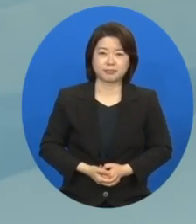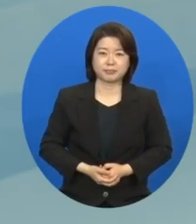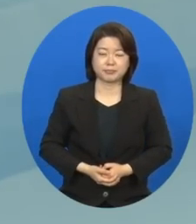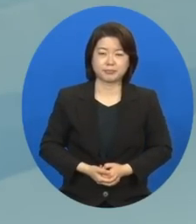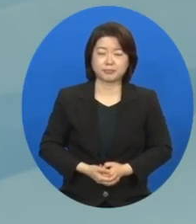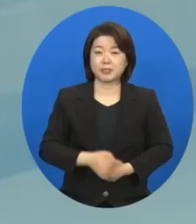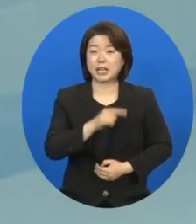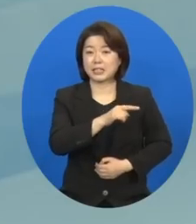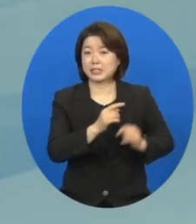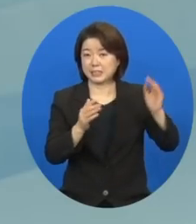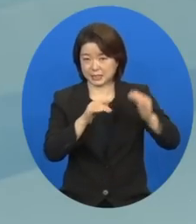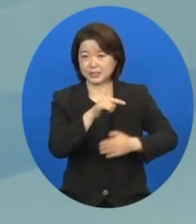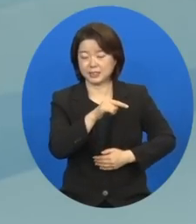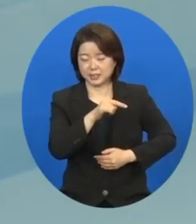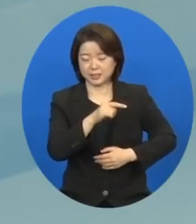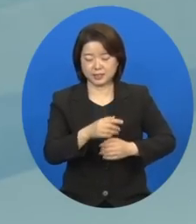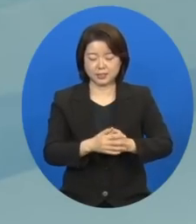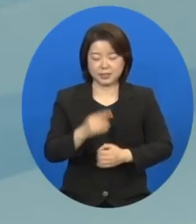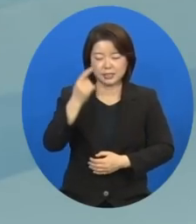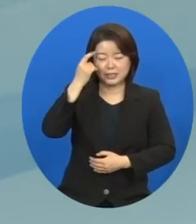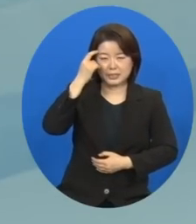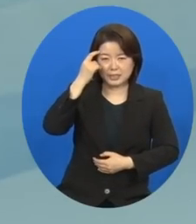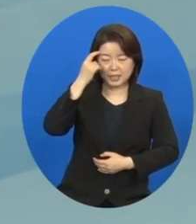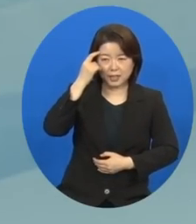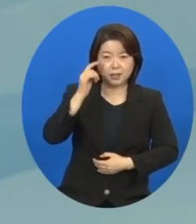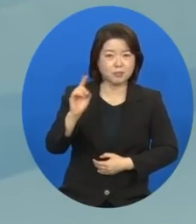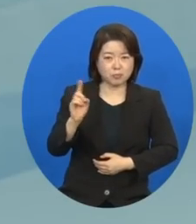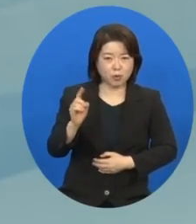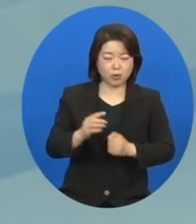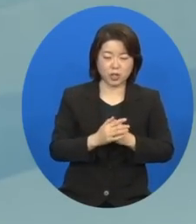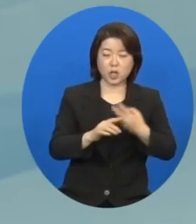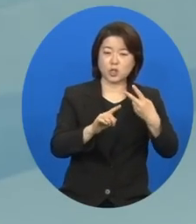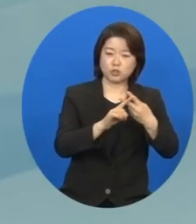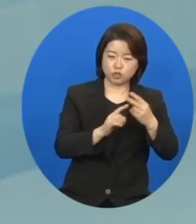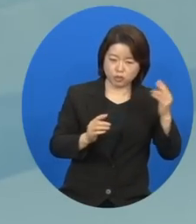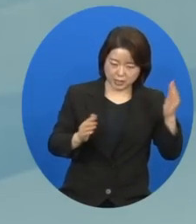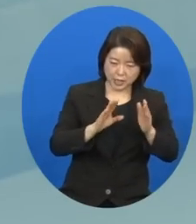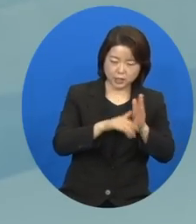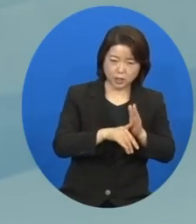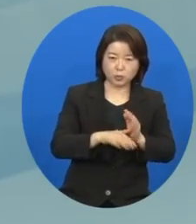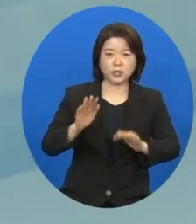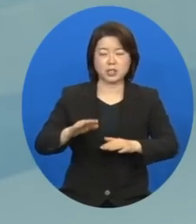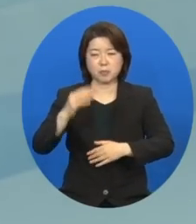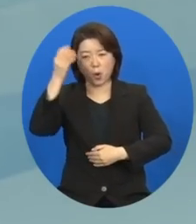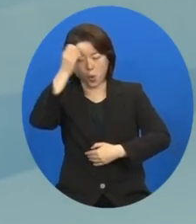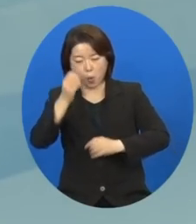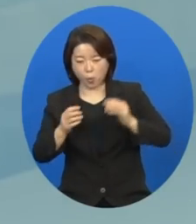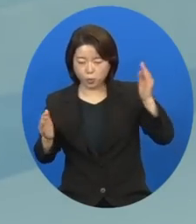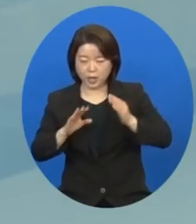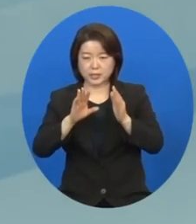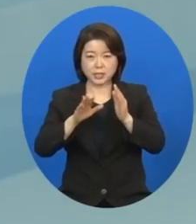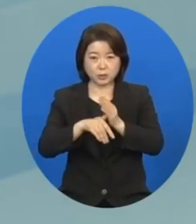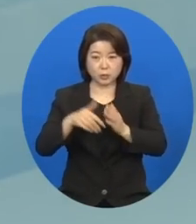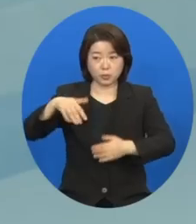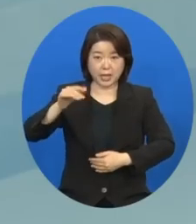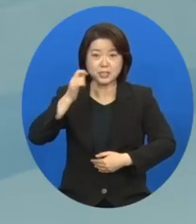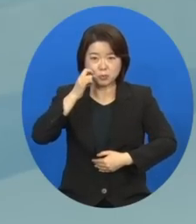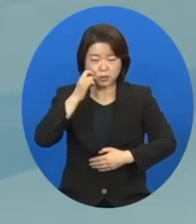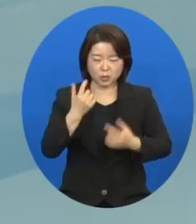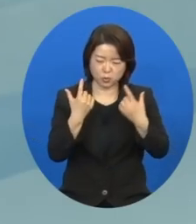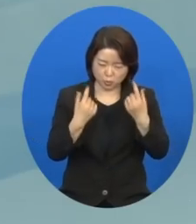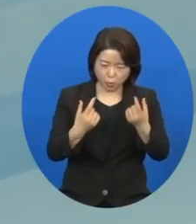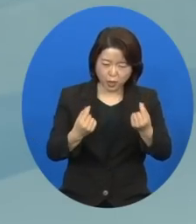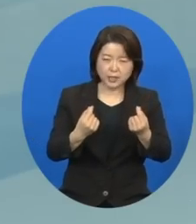그 아이가 이런 생각을 하게 시작했습니다. 중학교 때도 그랬고 이번 고등학교 수학여행을 가지 못해서 동일하게